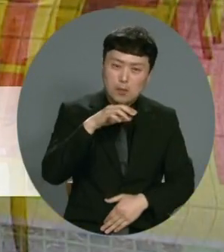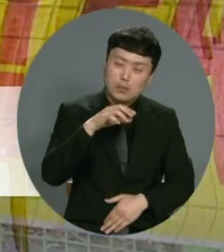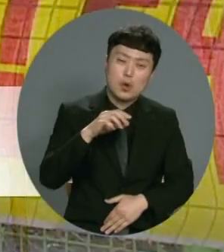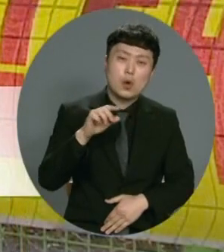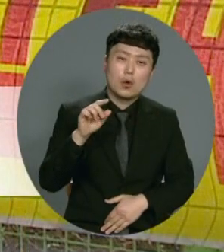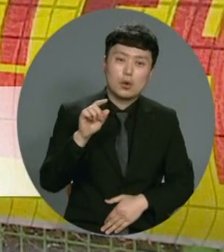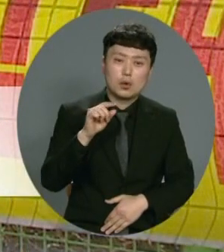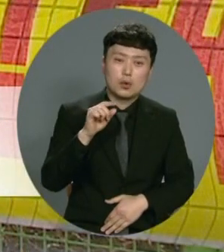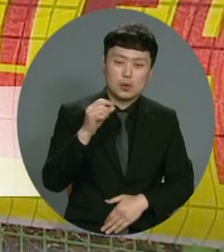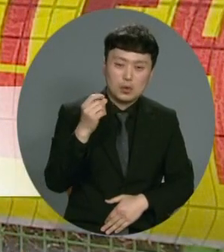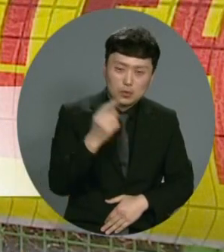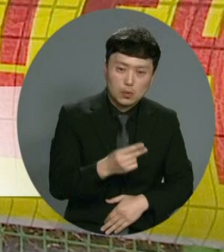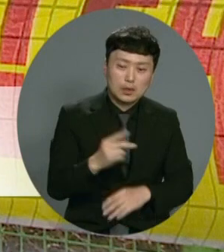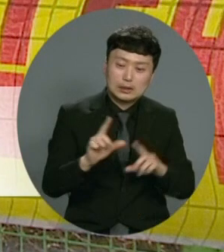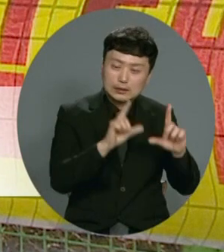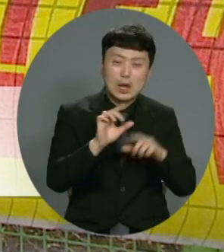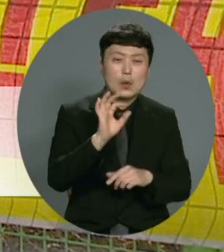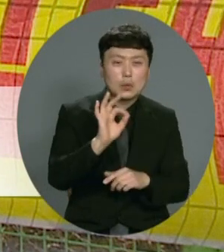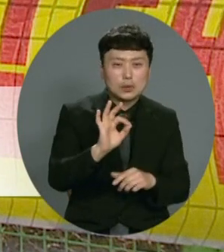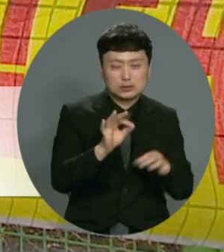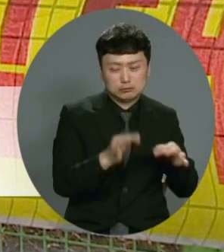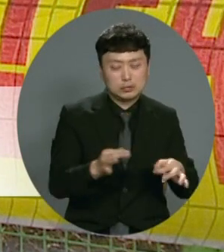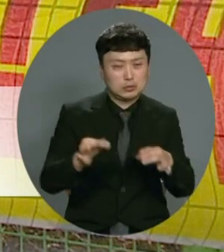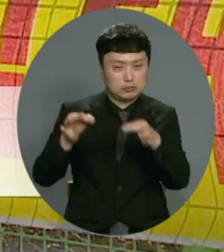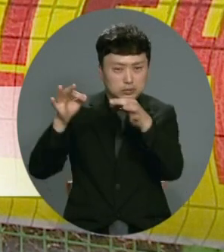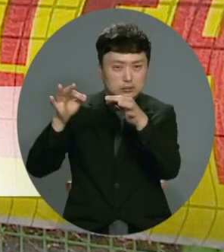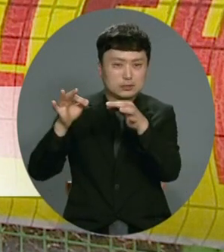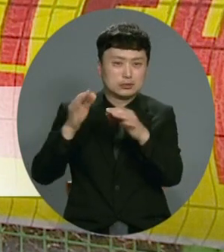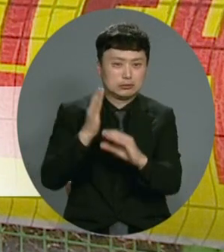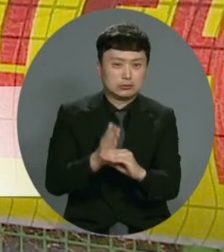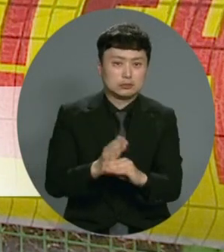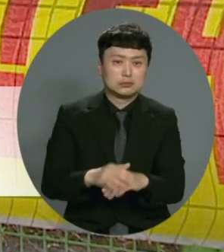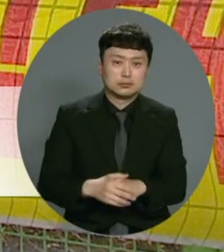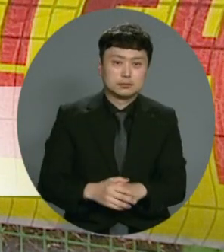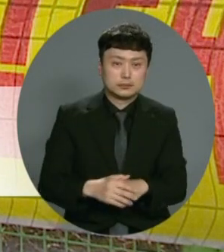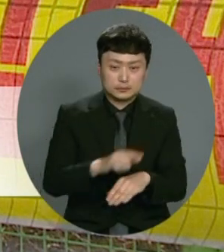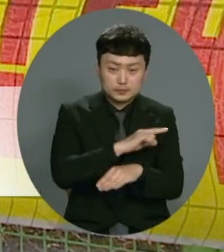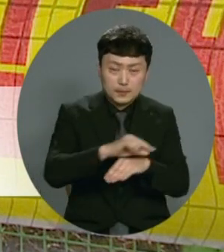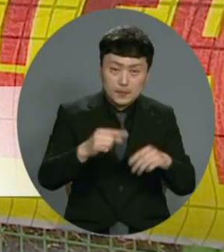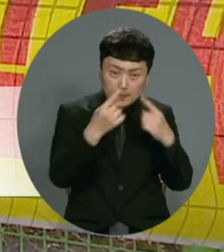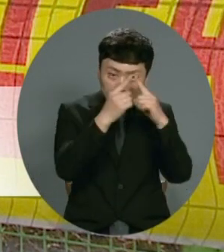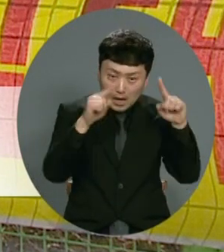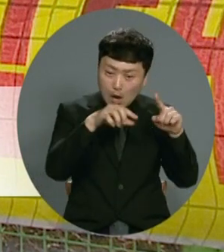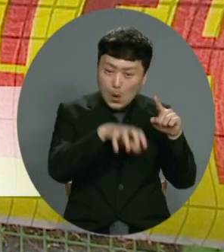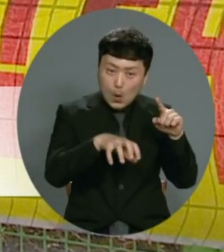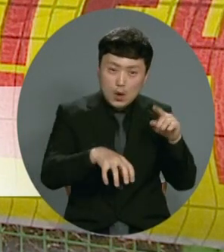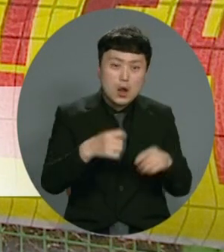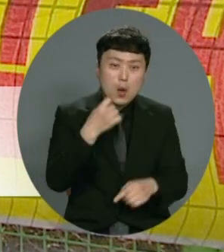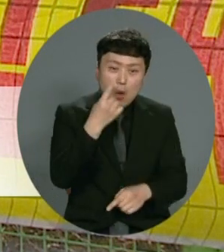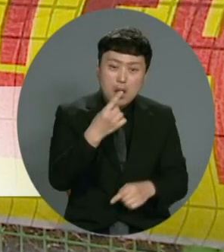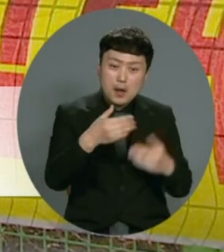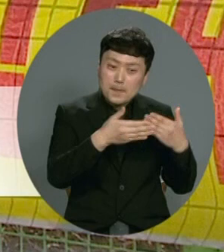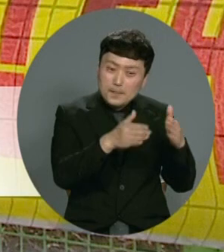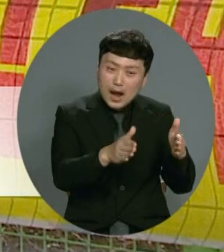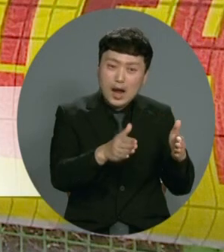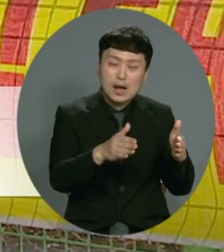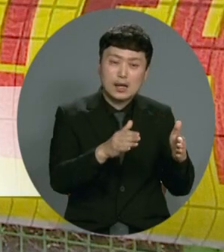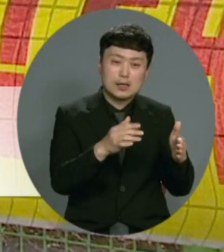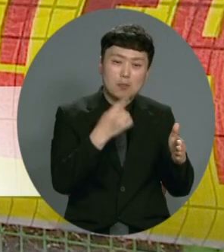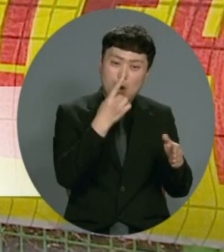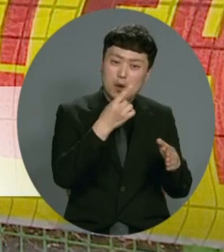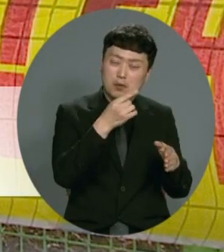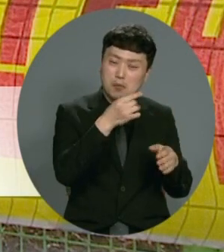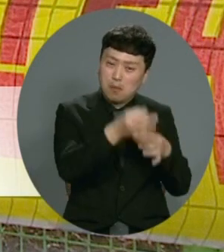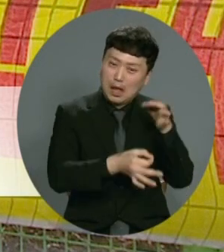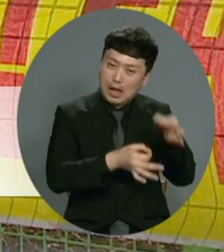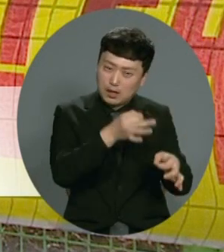생활물가가 천정부지로 오른 건데요 이런 가운데 지역 대학가에 원룸 월세는 제자리거나 내려간 곳도